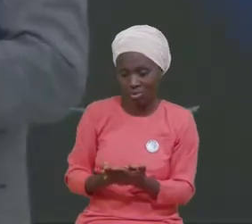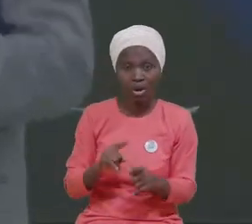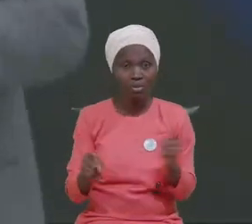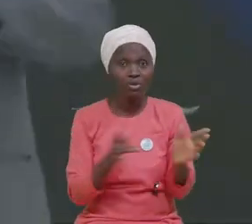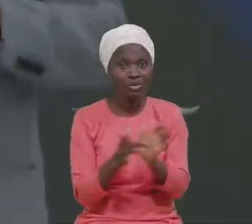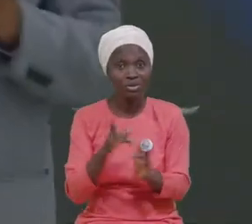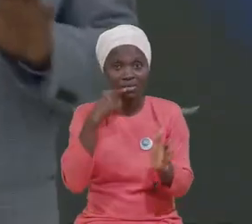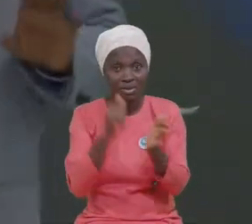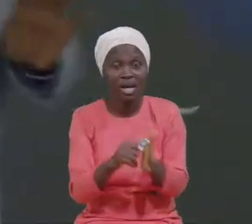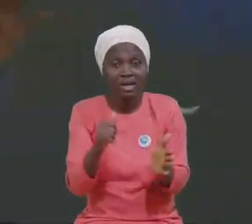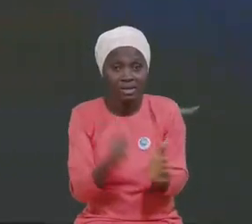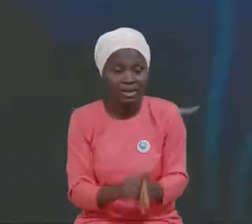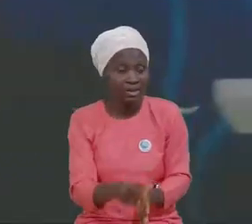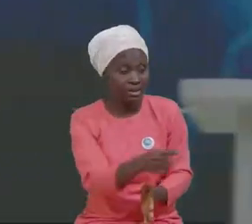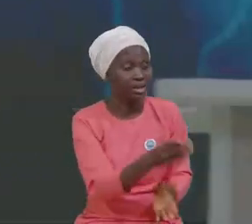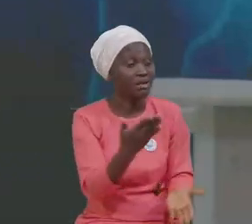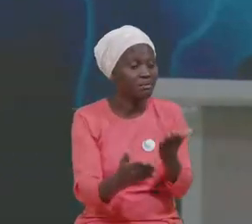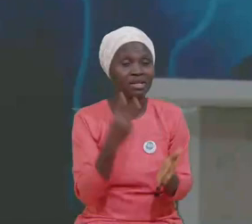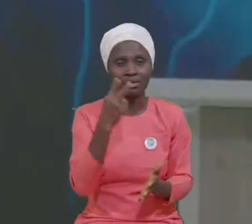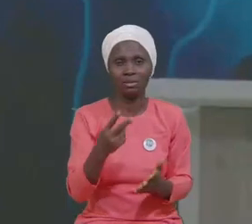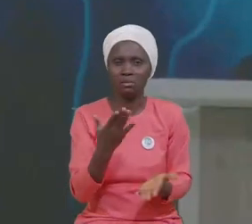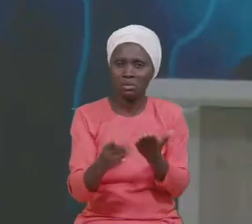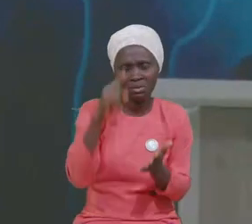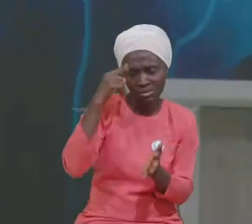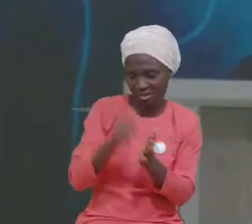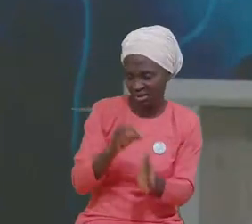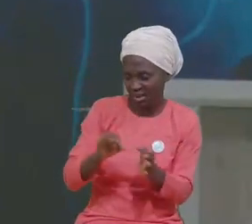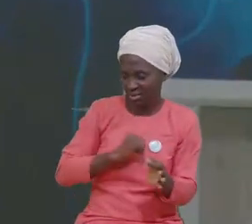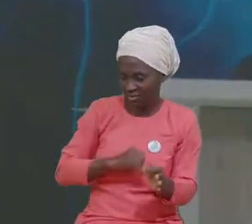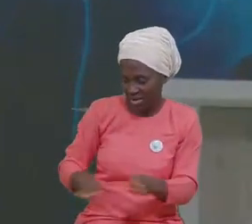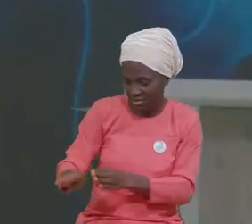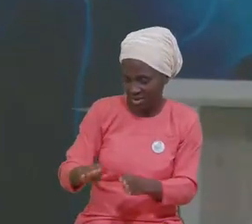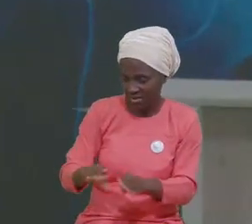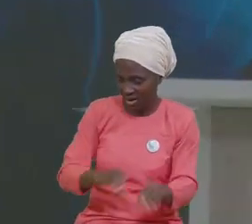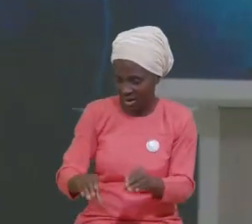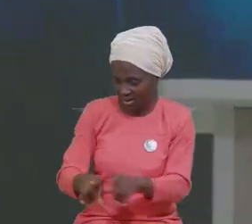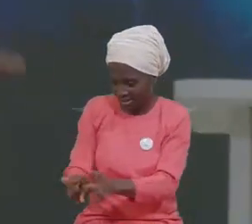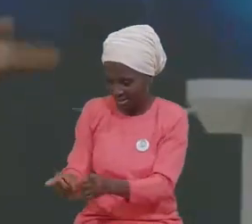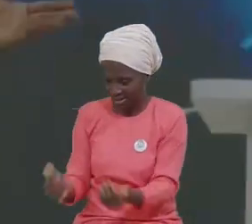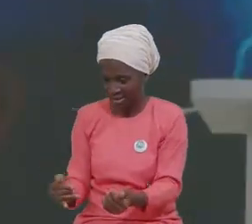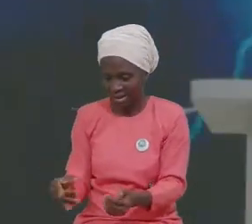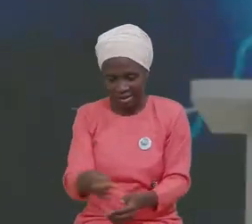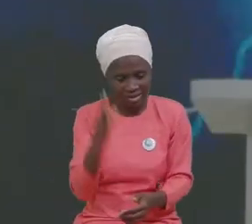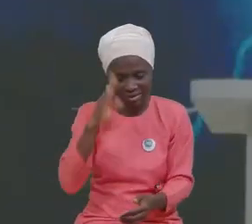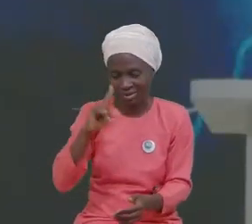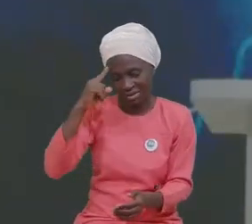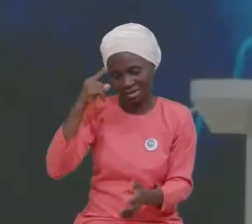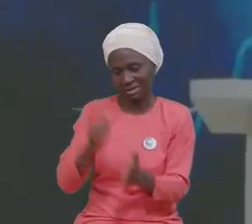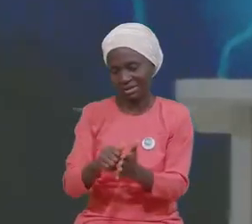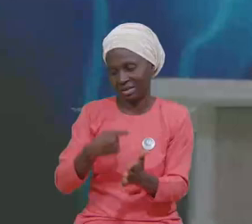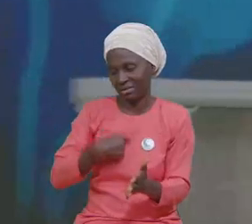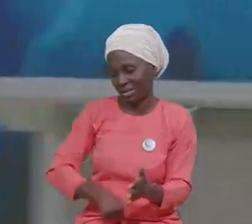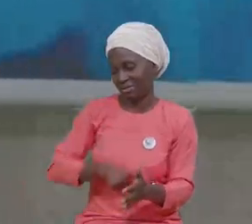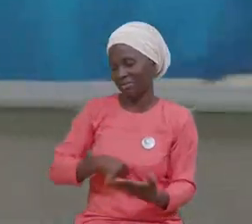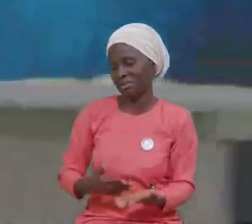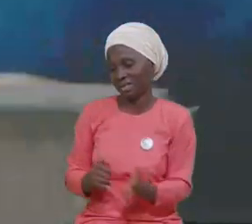qu'ils voient. Ah, si j'agis différemment maintenant, ils vont penser que je suis en train